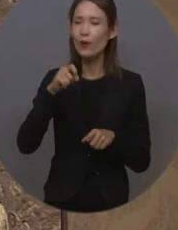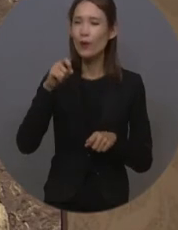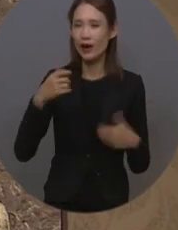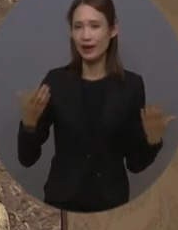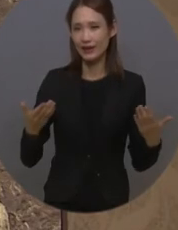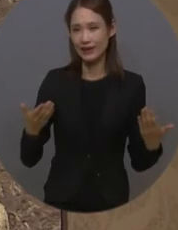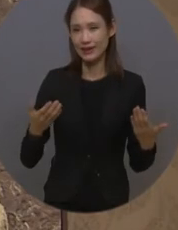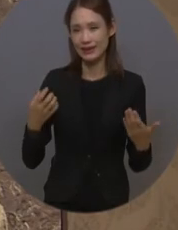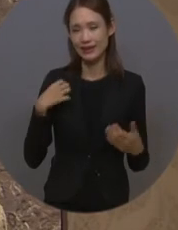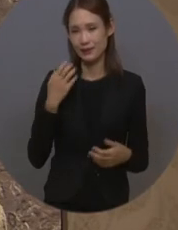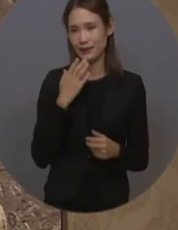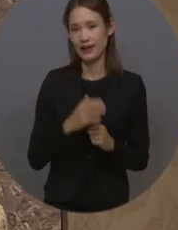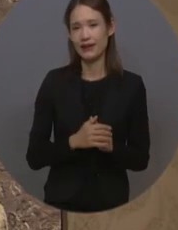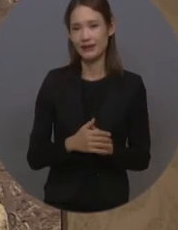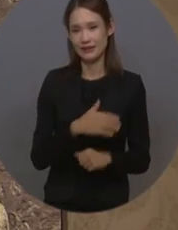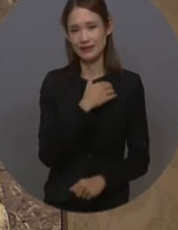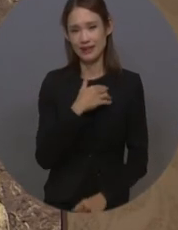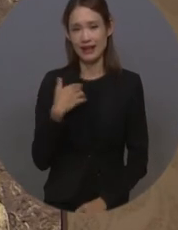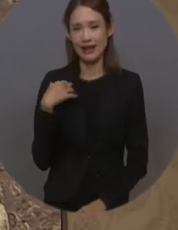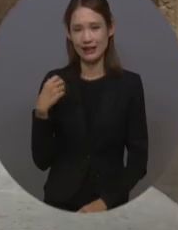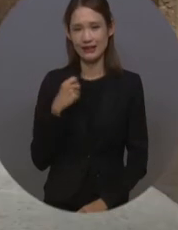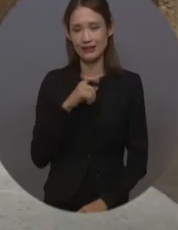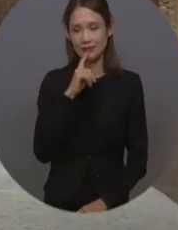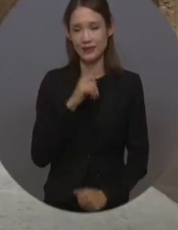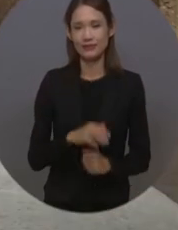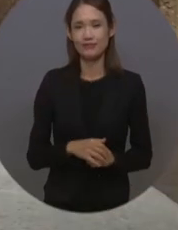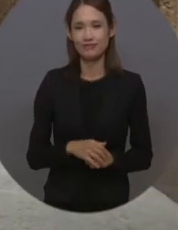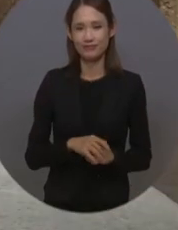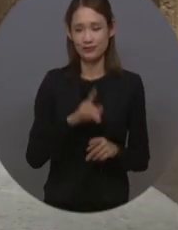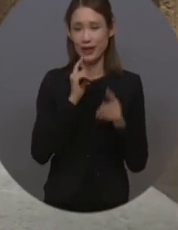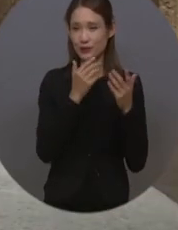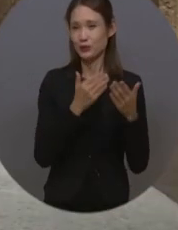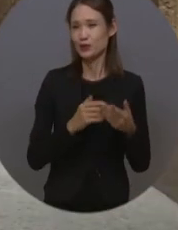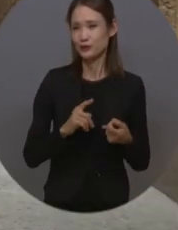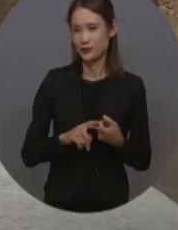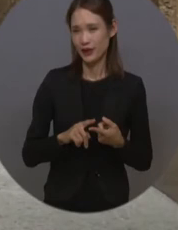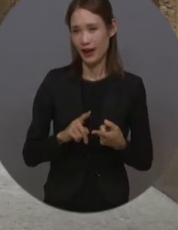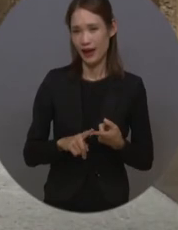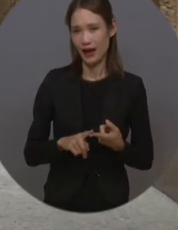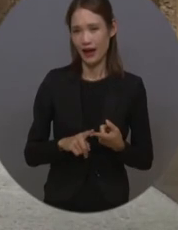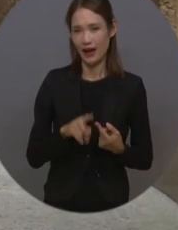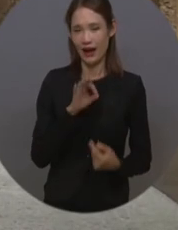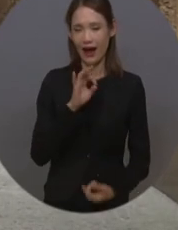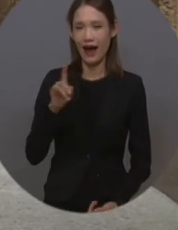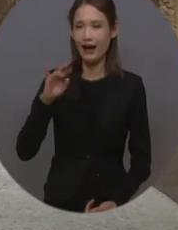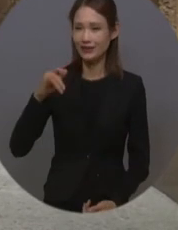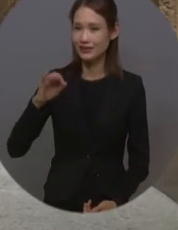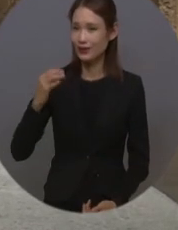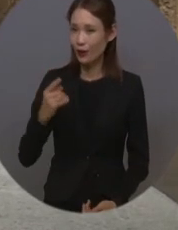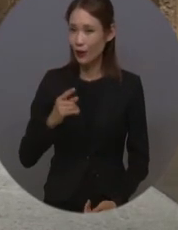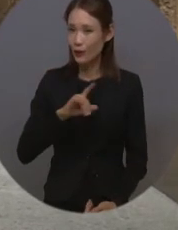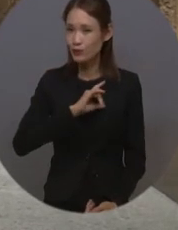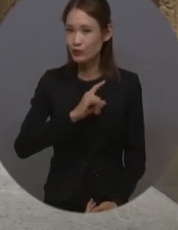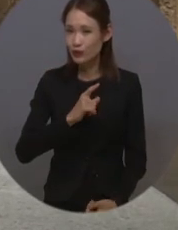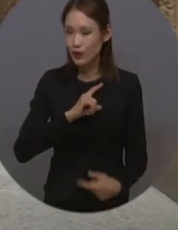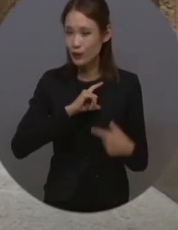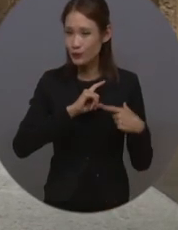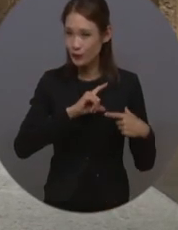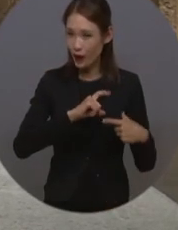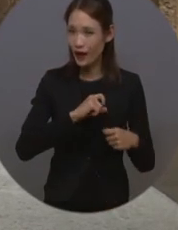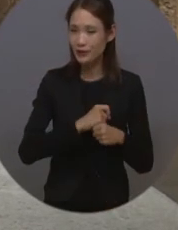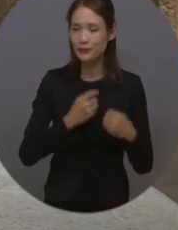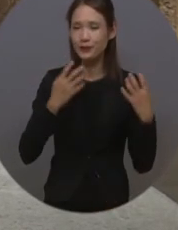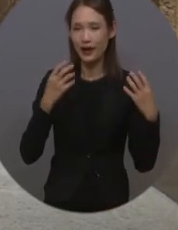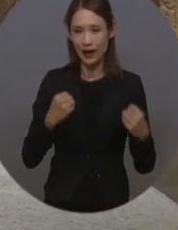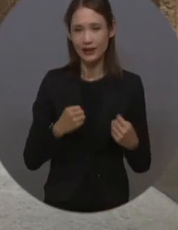있겠다. 이런 자신감도 좀 가져보지요. 네, 말씀하신 것처럼 이제 이 아지오 브랜드를 더 많은